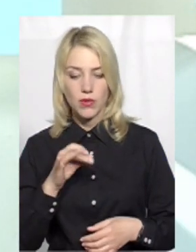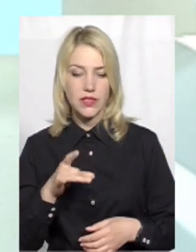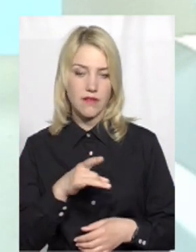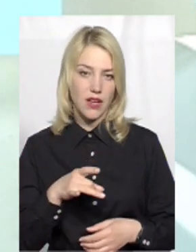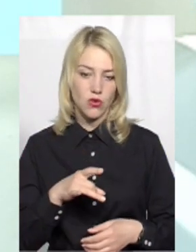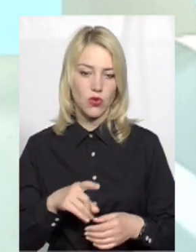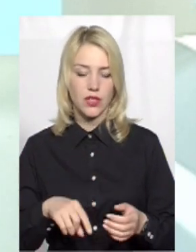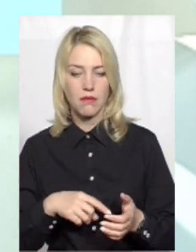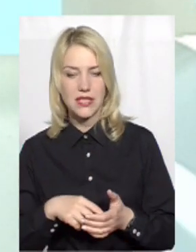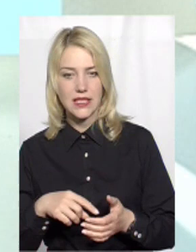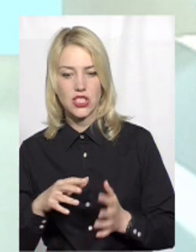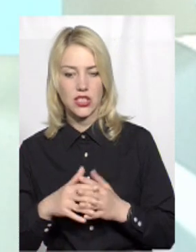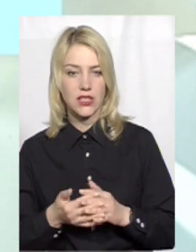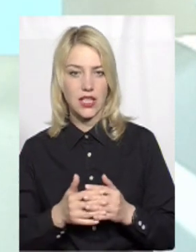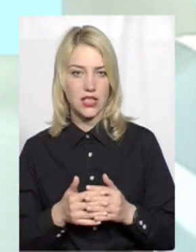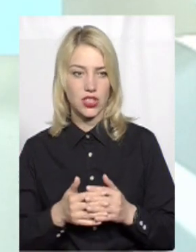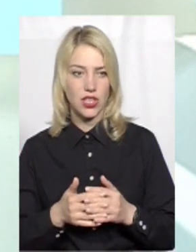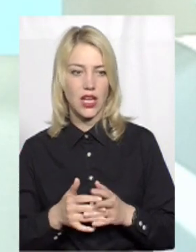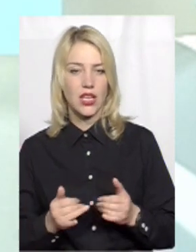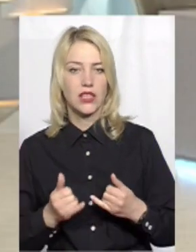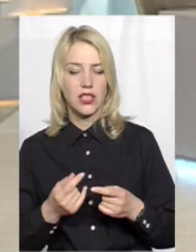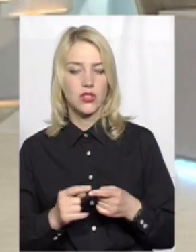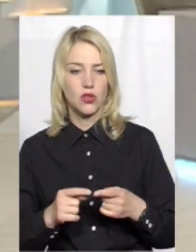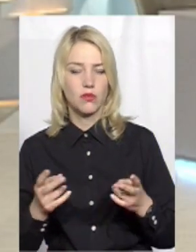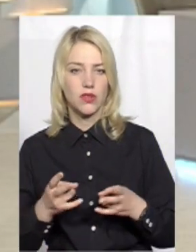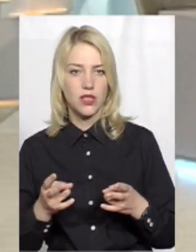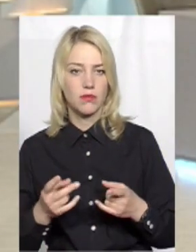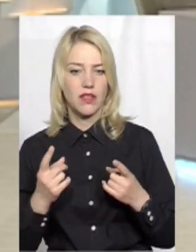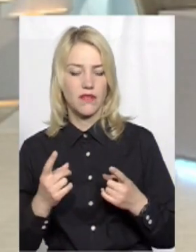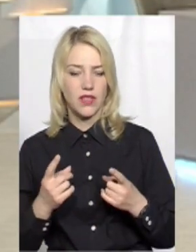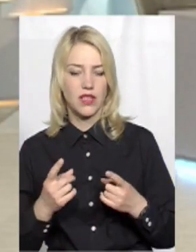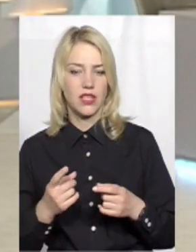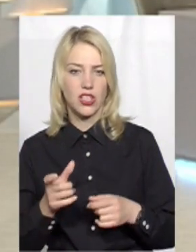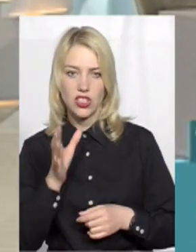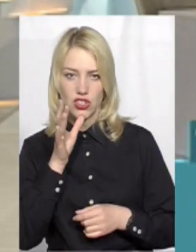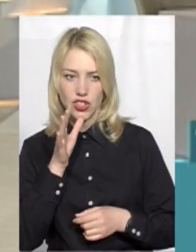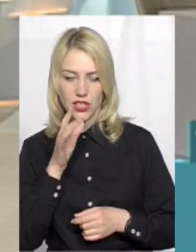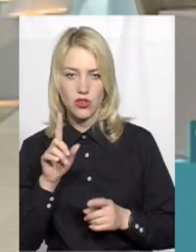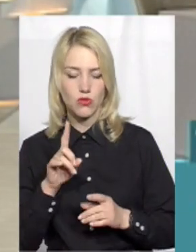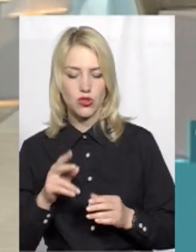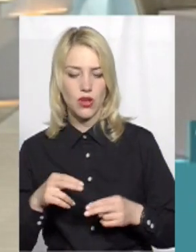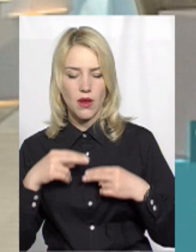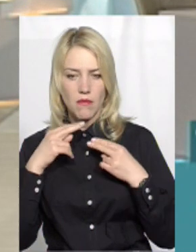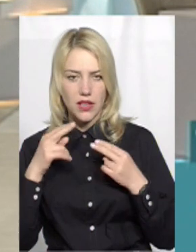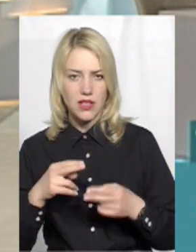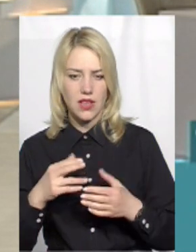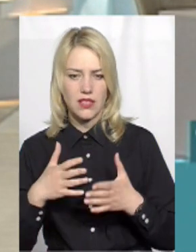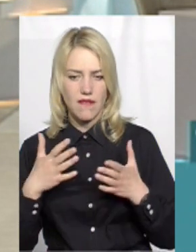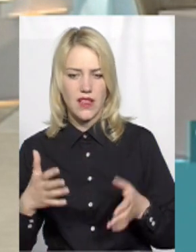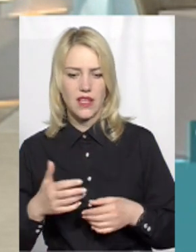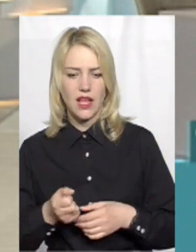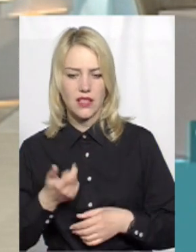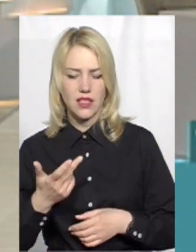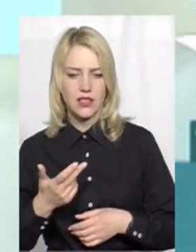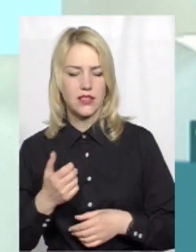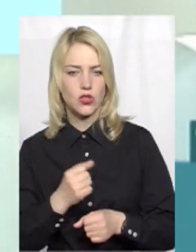районах, містечка, селища. Для цього потрібен великий кусень часу, тому що приділяється величезна кількість роботи, і, на